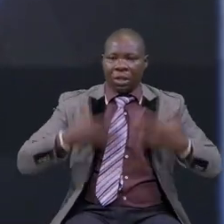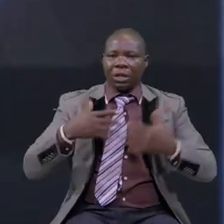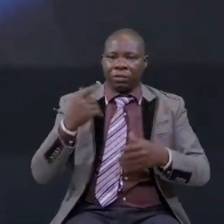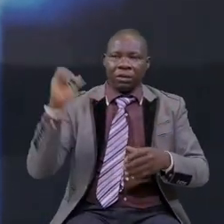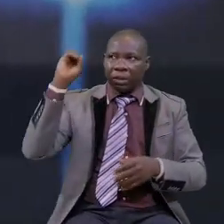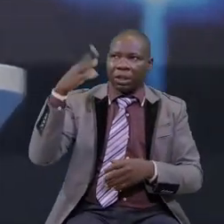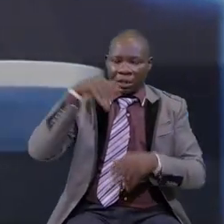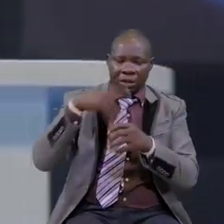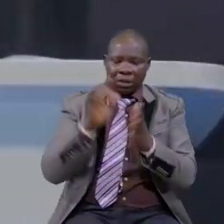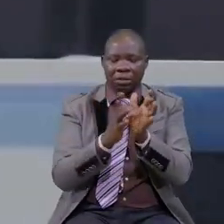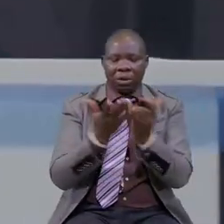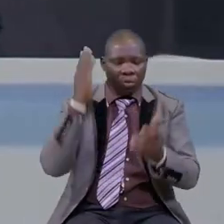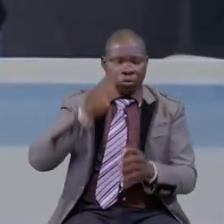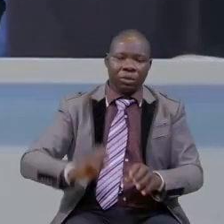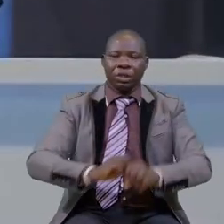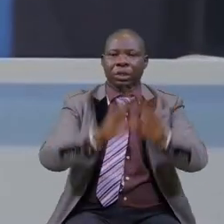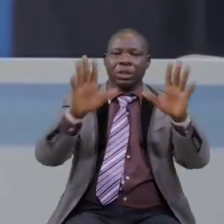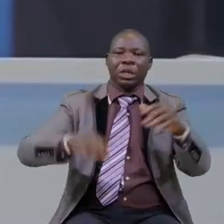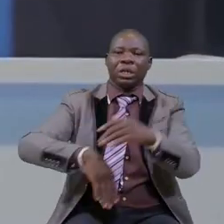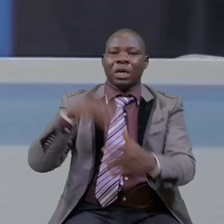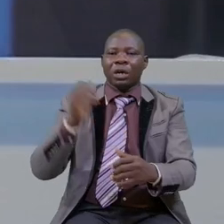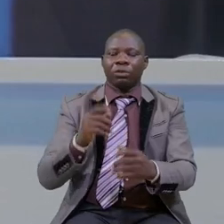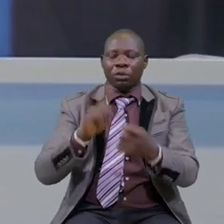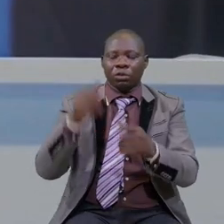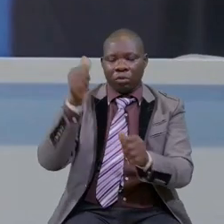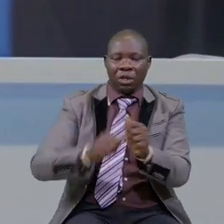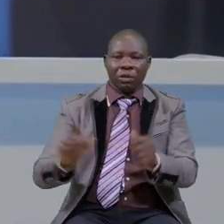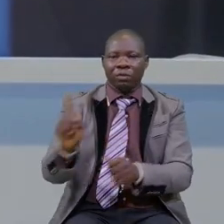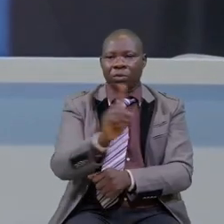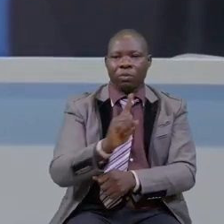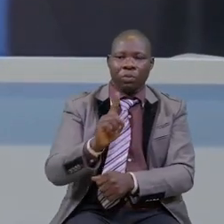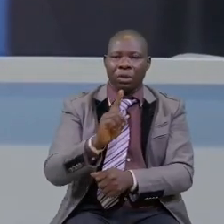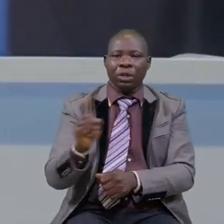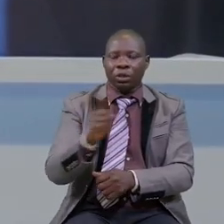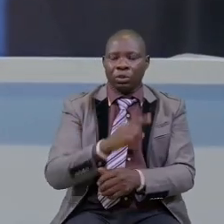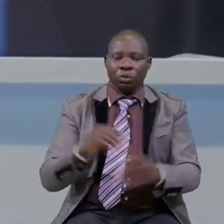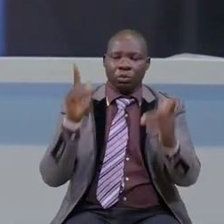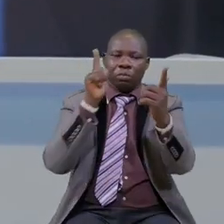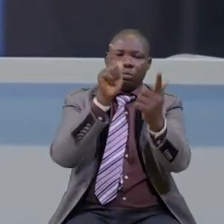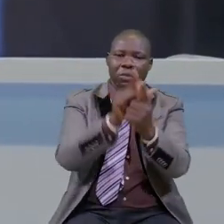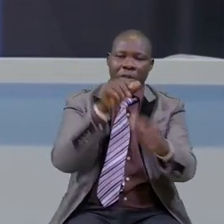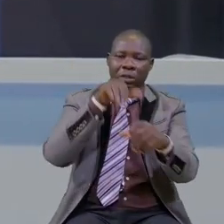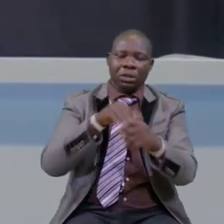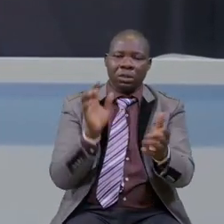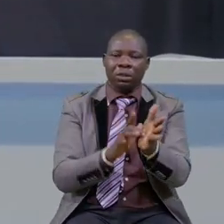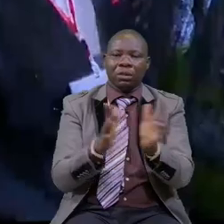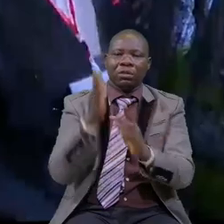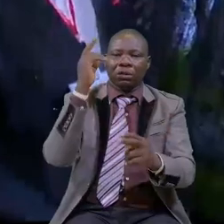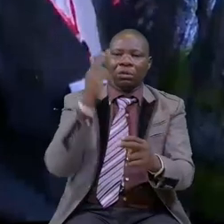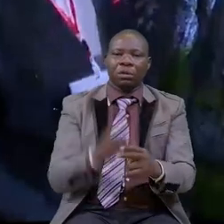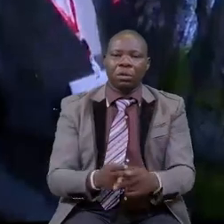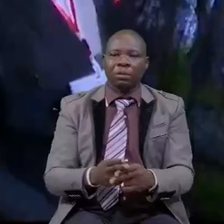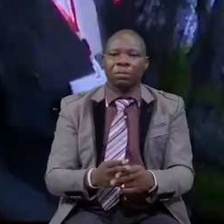la Bible va briller à tout le monde que tu rencontres au nom de